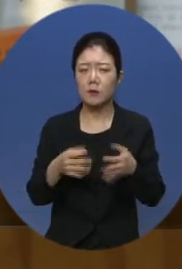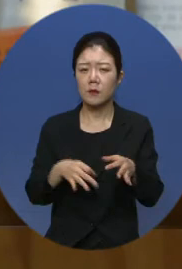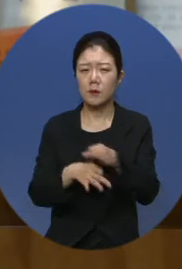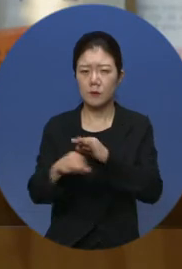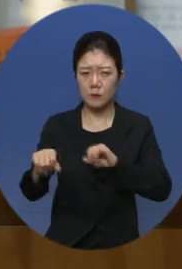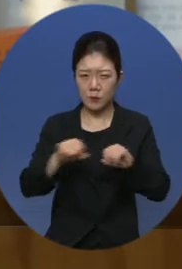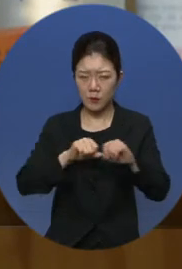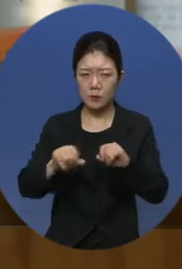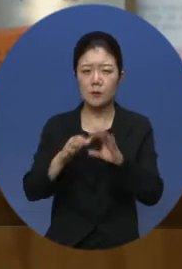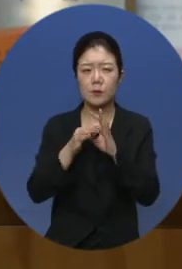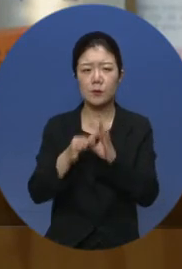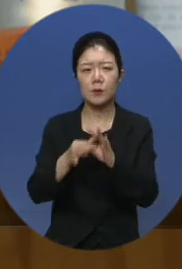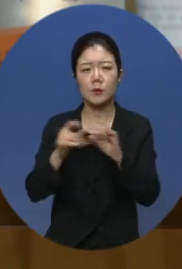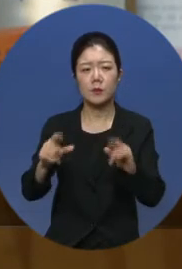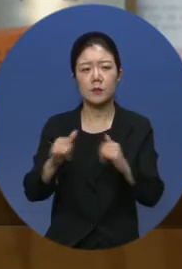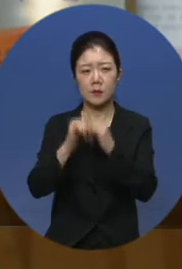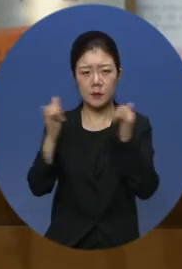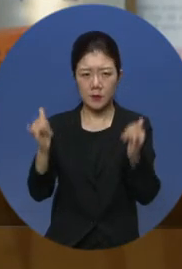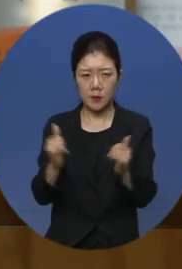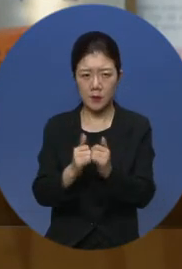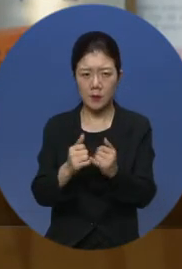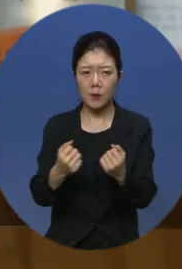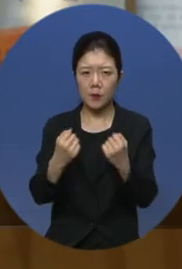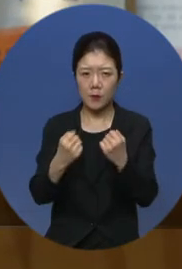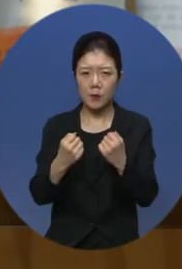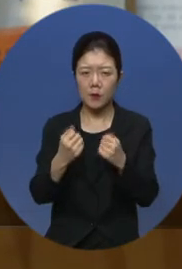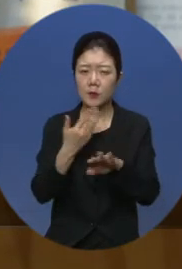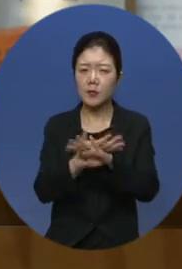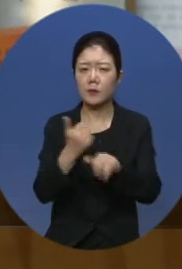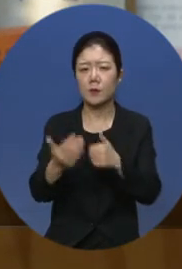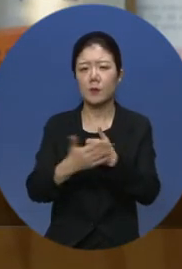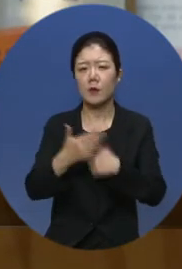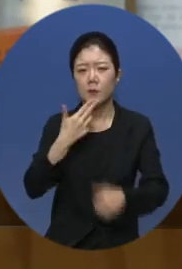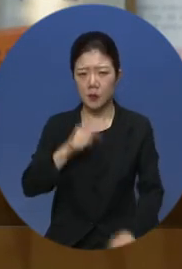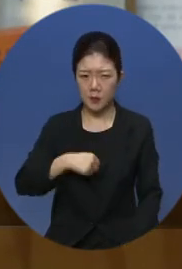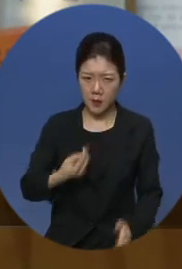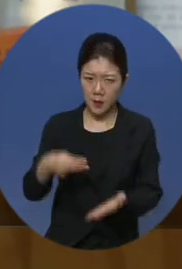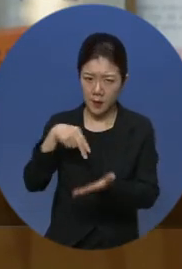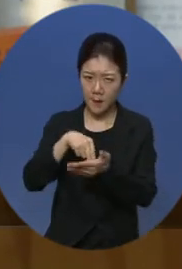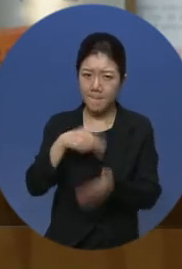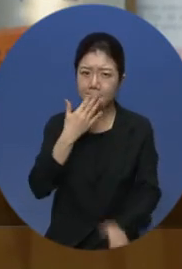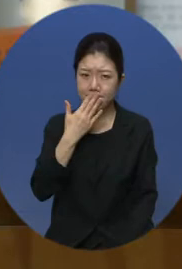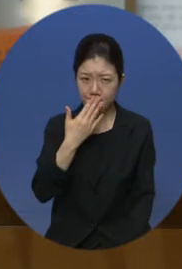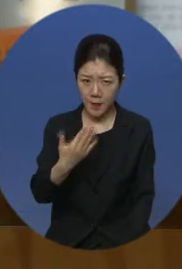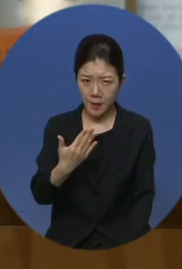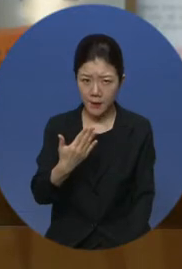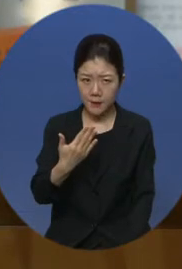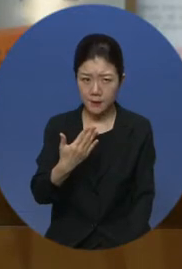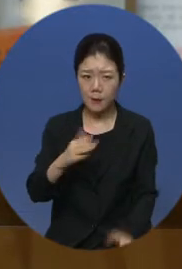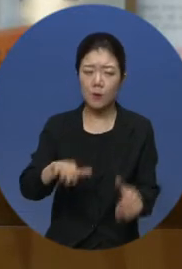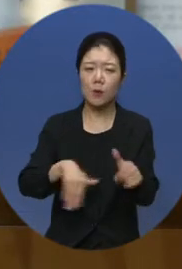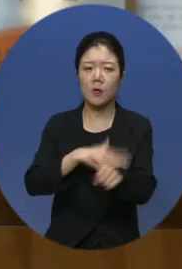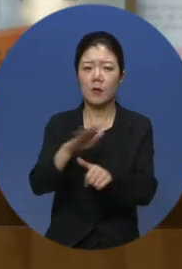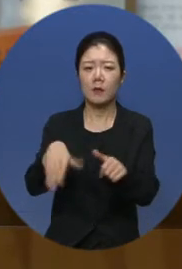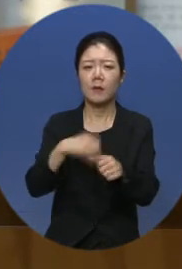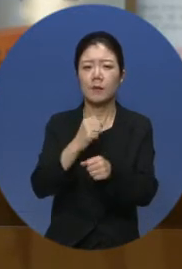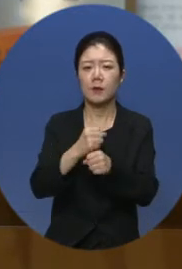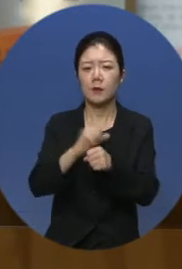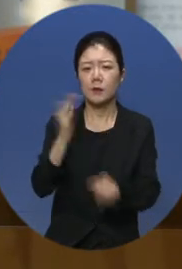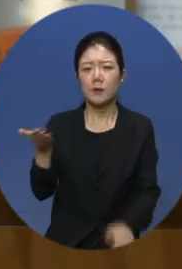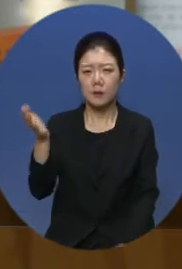경제활동을 통해서 지역사회에 건강하게 누구의 도움을 받지 않고 자립할 수 있는 그런 환경이 만들어져야